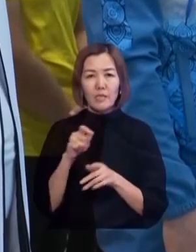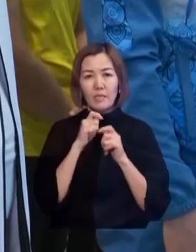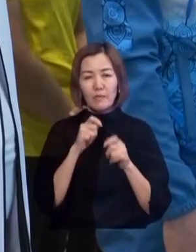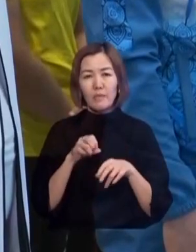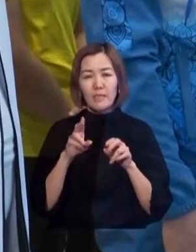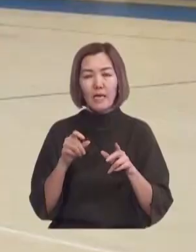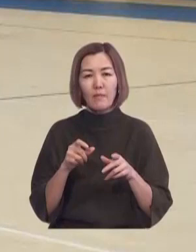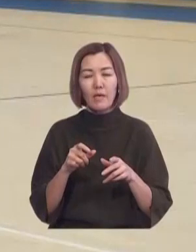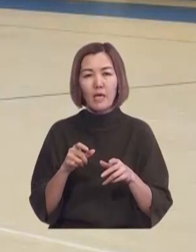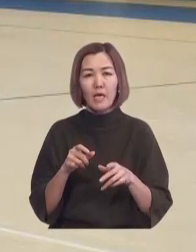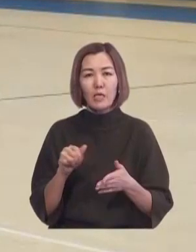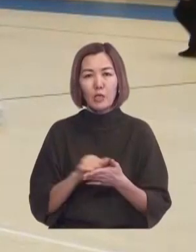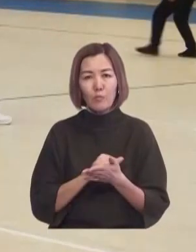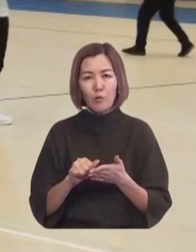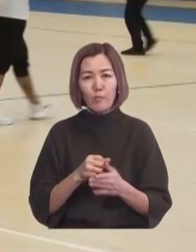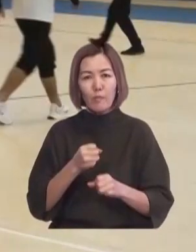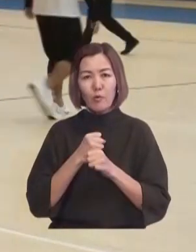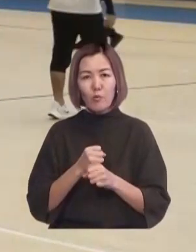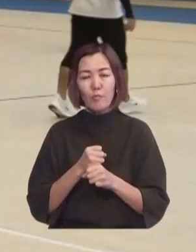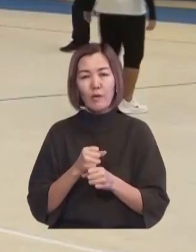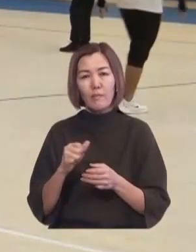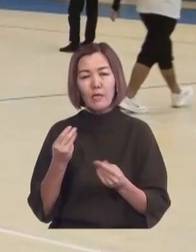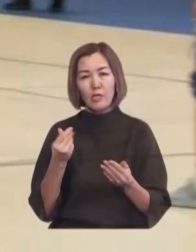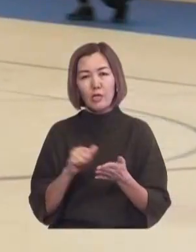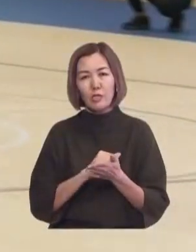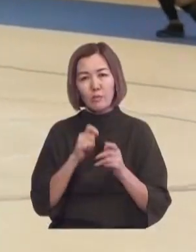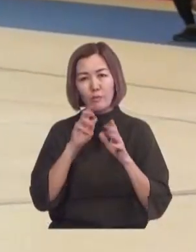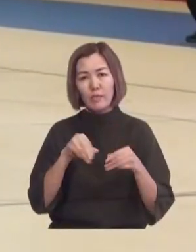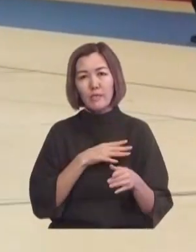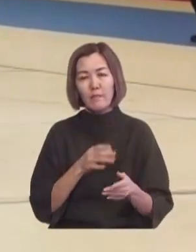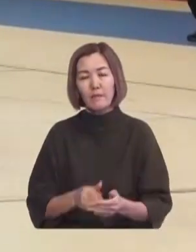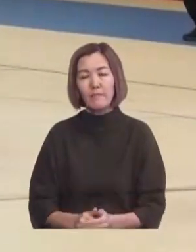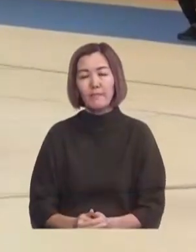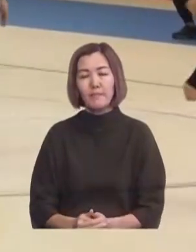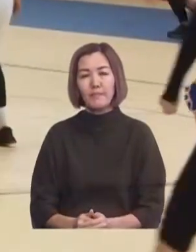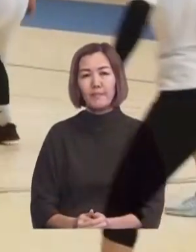награждены специальными дипломами, кубками и денежными призами.